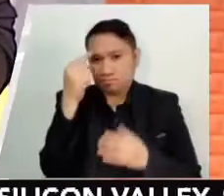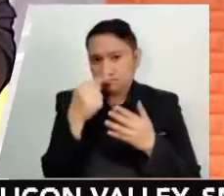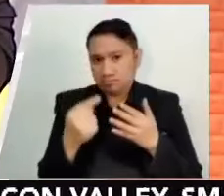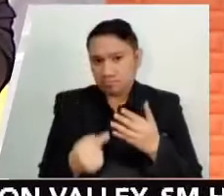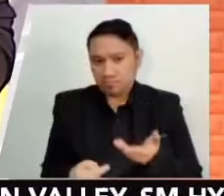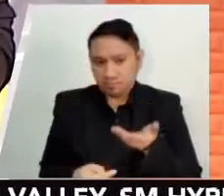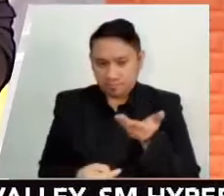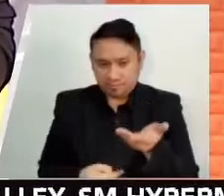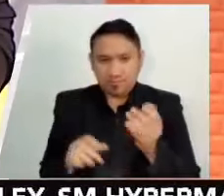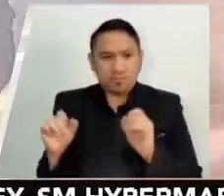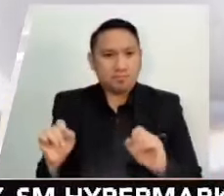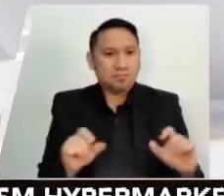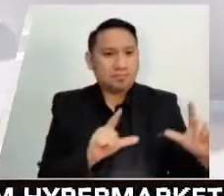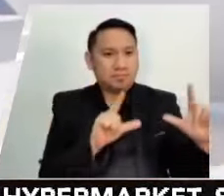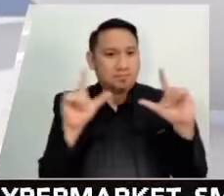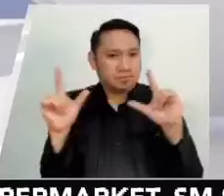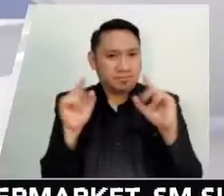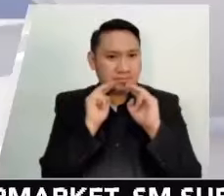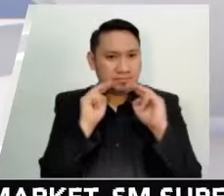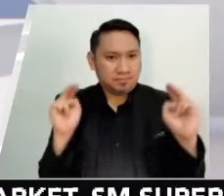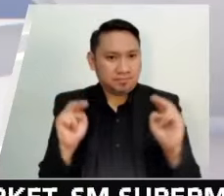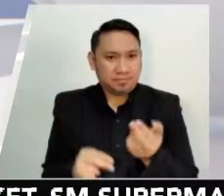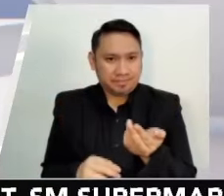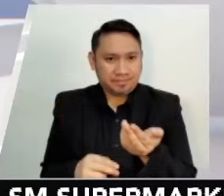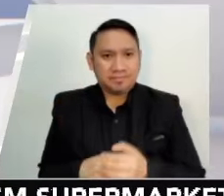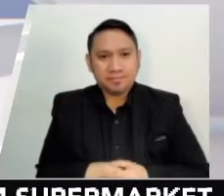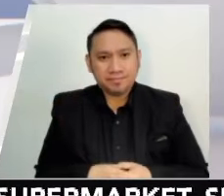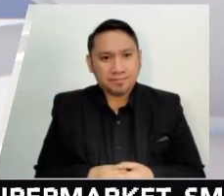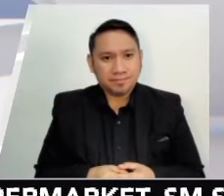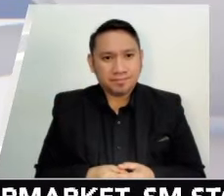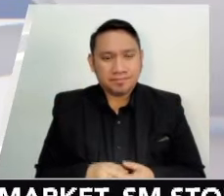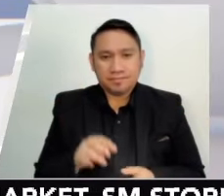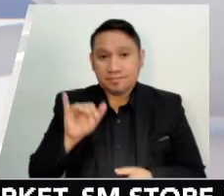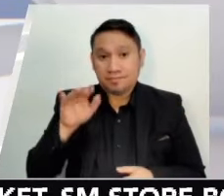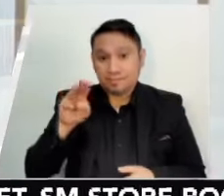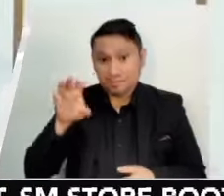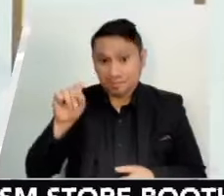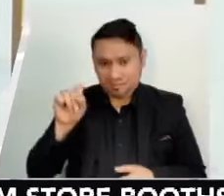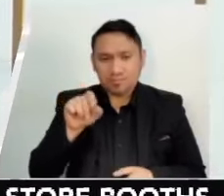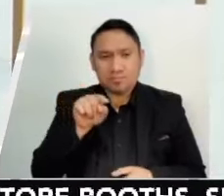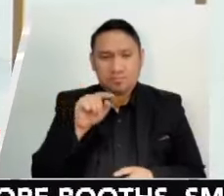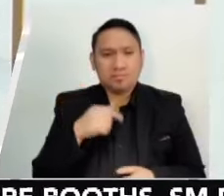si James Agustin. James, ano inaasahan natin mamaya?